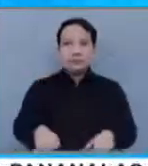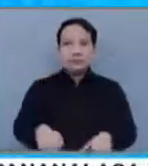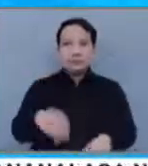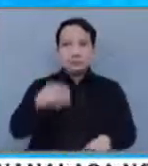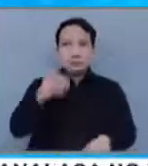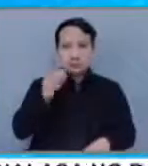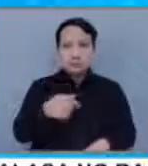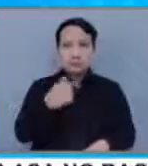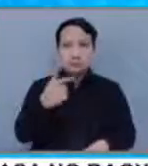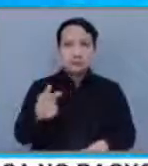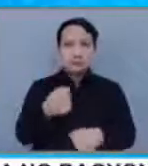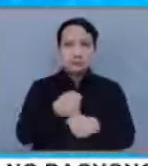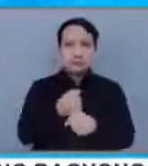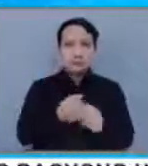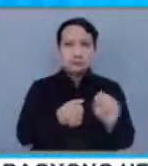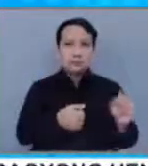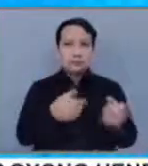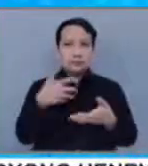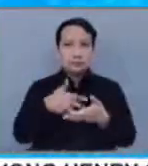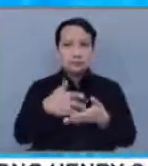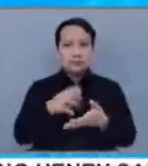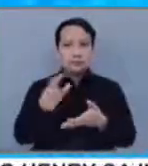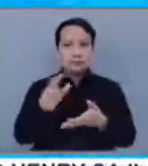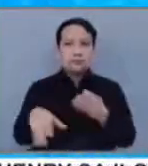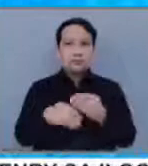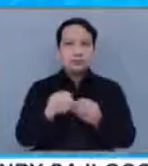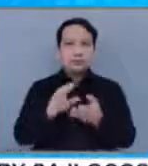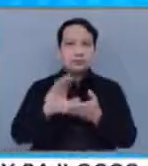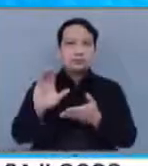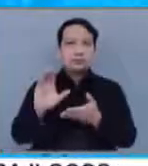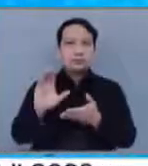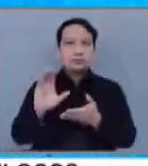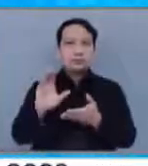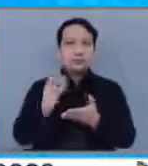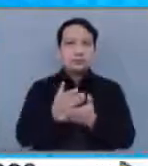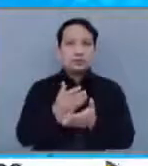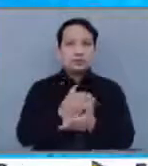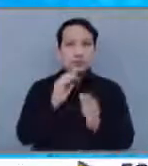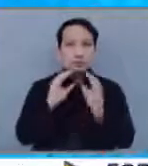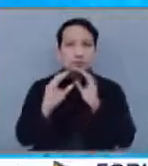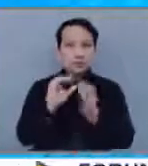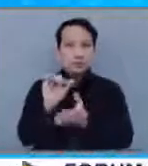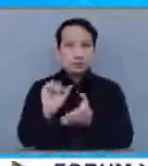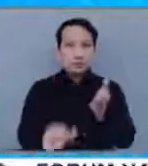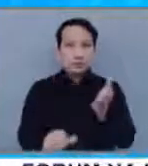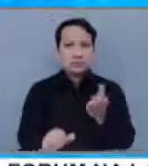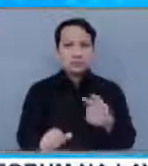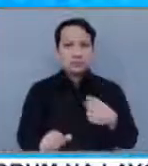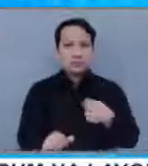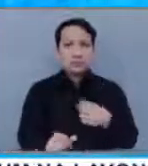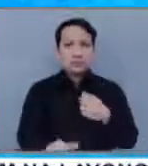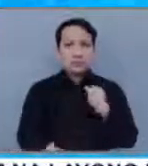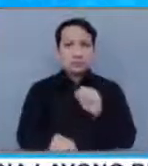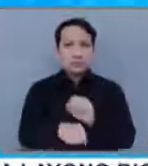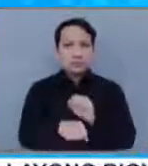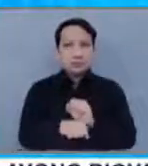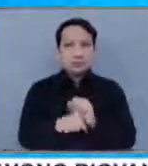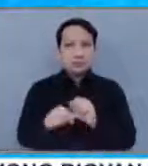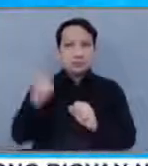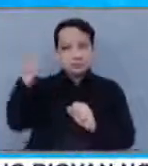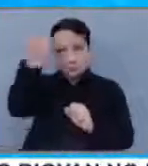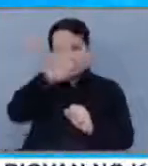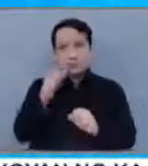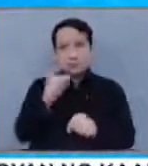ding nag-aaral si John sa kursong Communication Arts. Ang gusto kong trabaho pag graduate ako, gusto